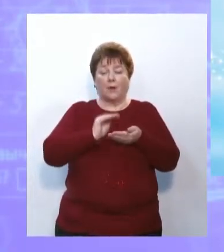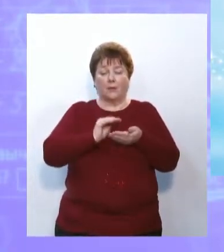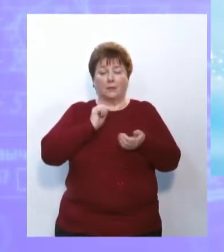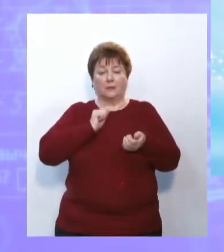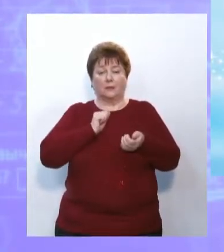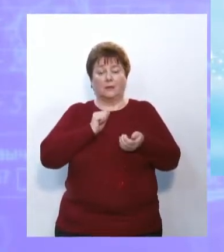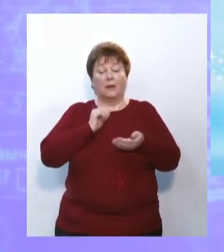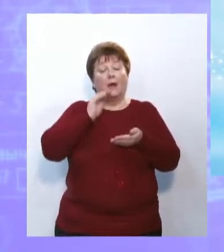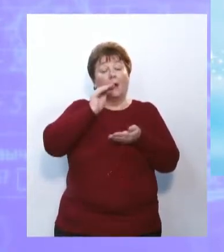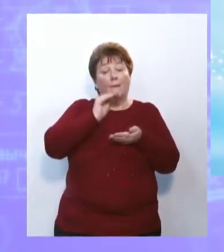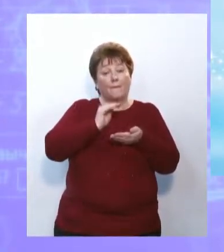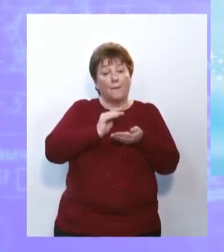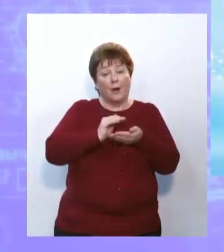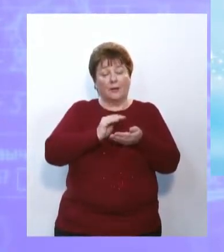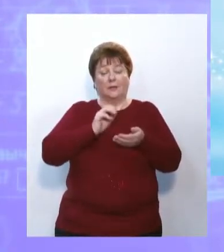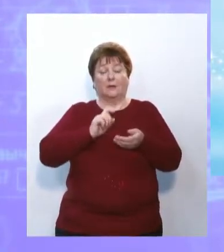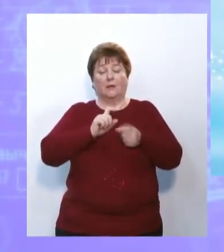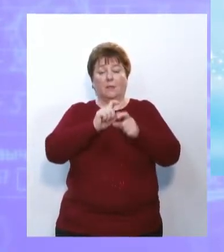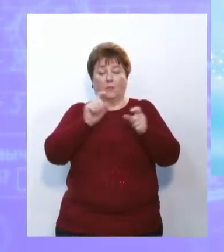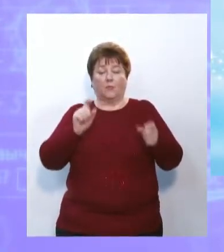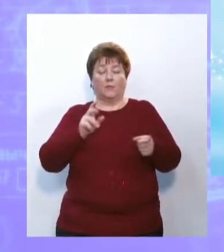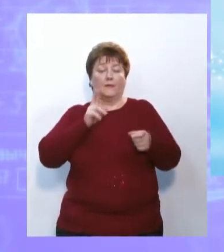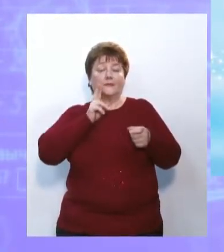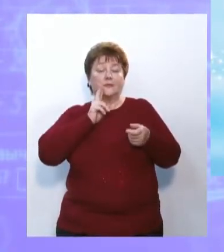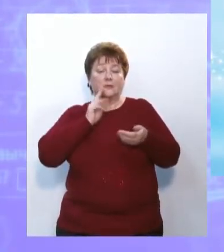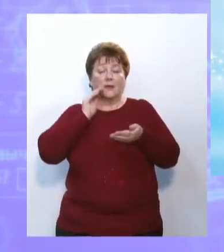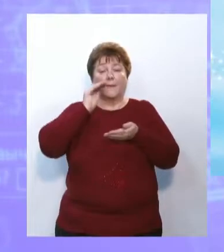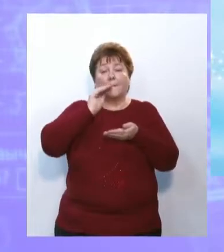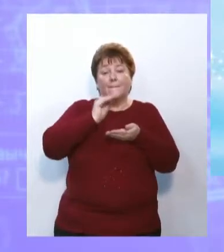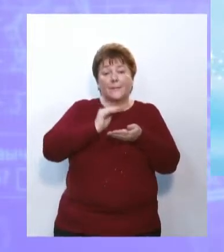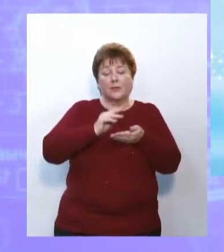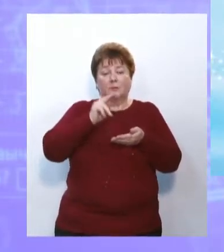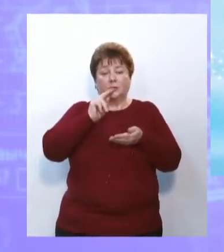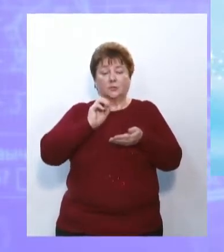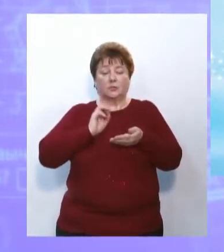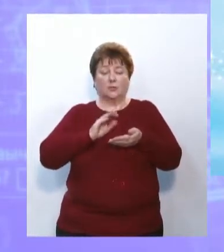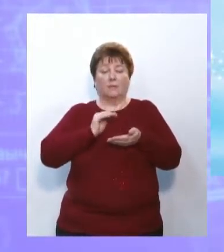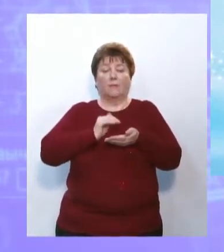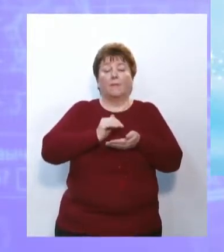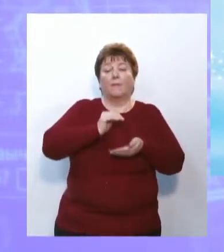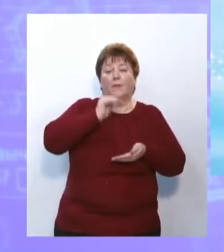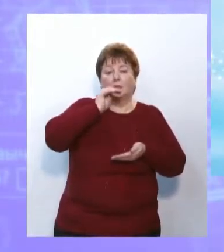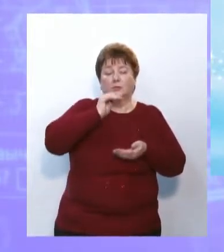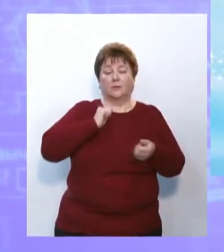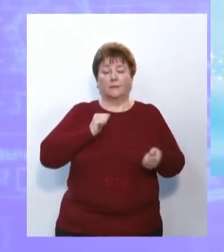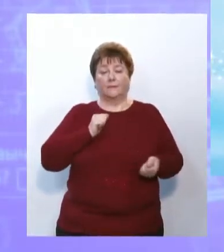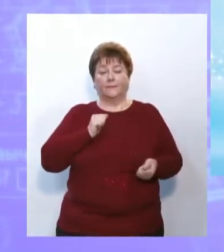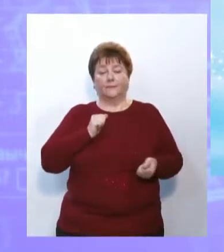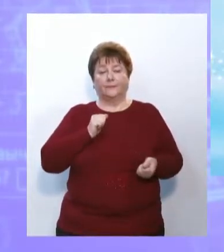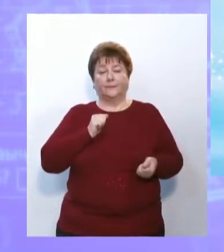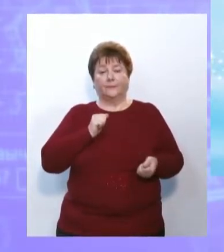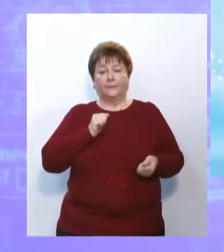А маленькая буква всегда меньше, чем большая.